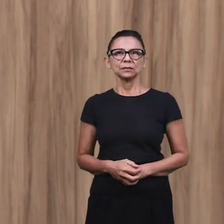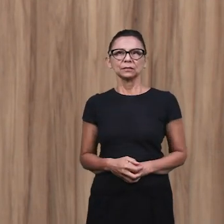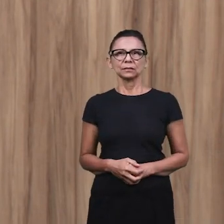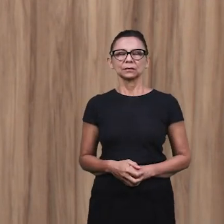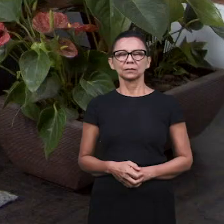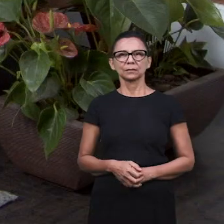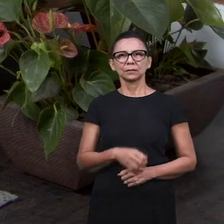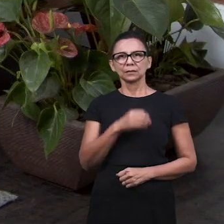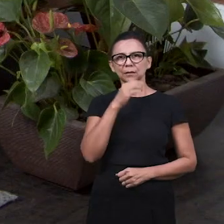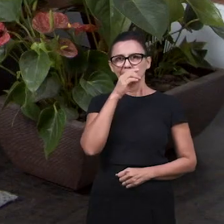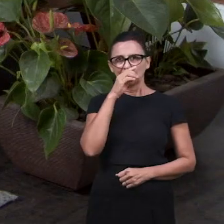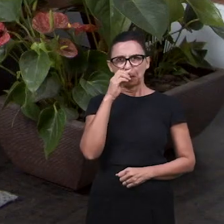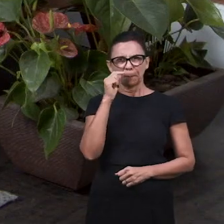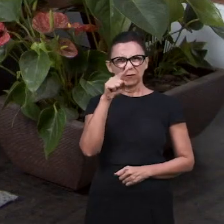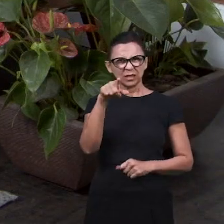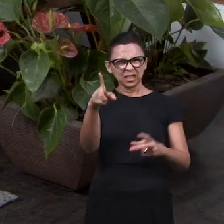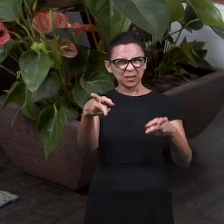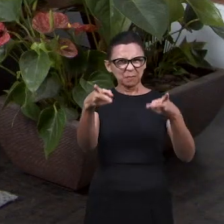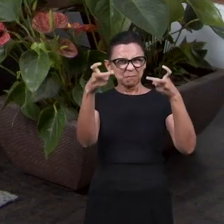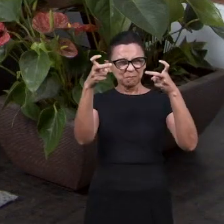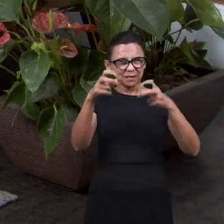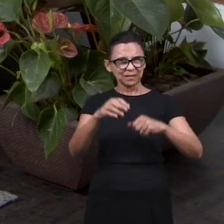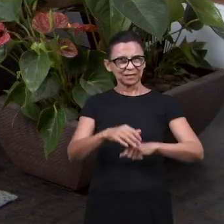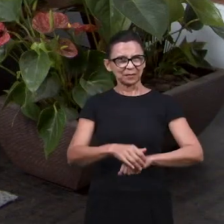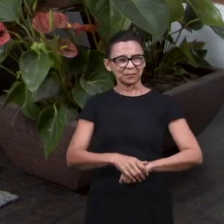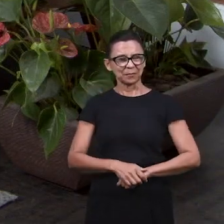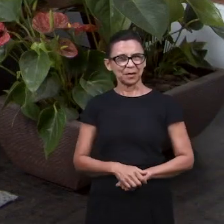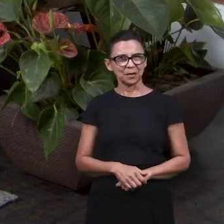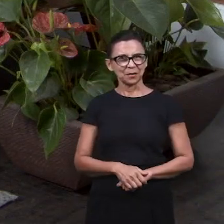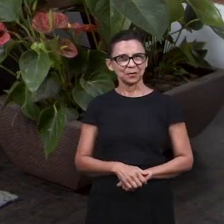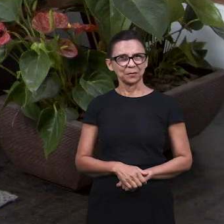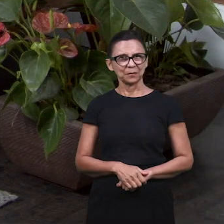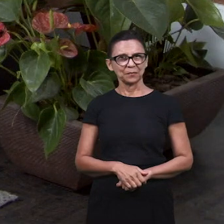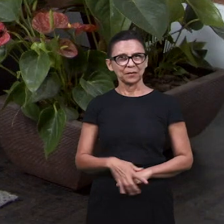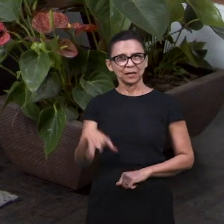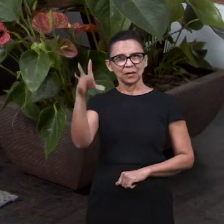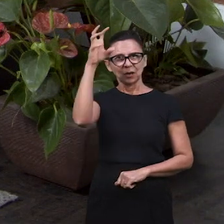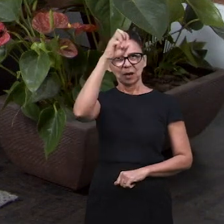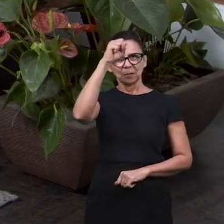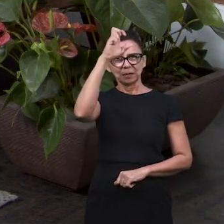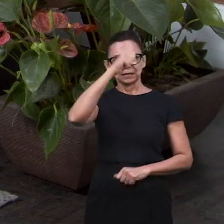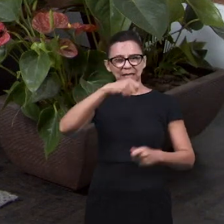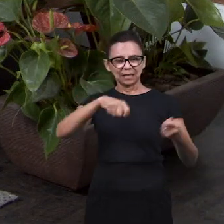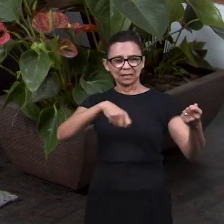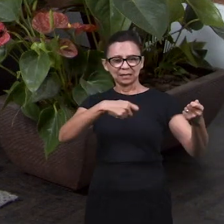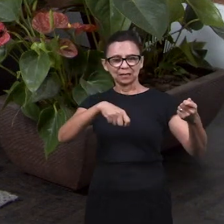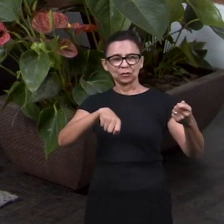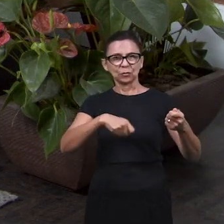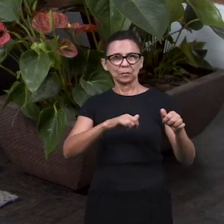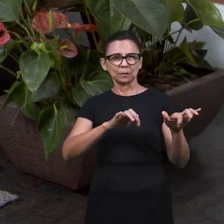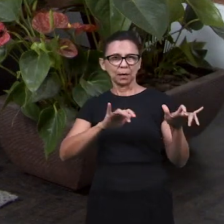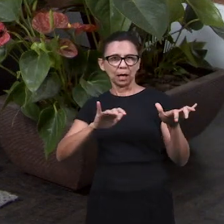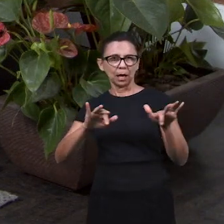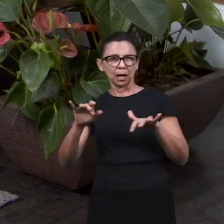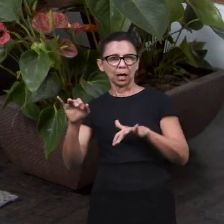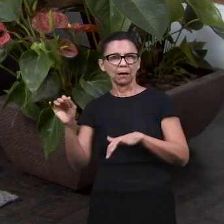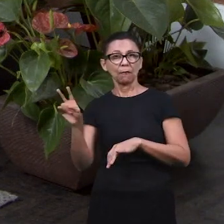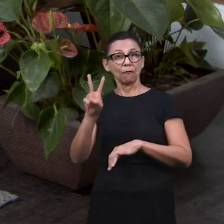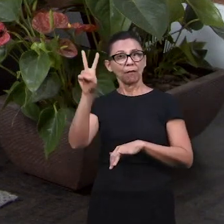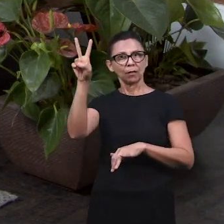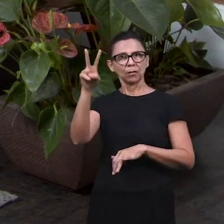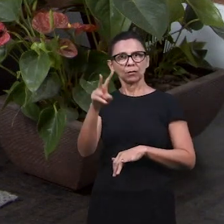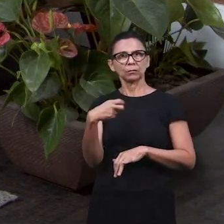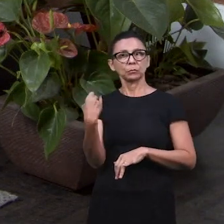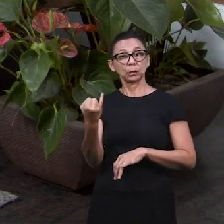Vous vous êtes déjà aperçu la valeur de l'apprentissage, le jeu des instruments de musique dans le développement des